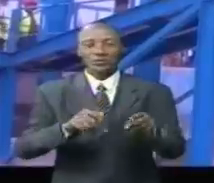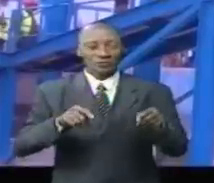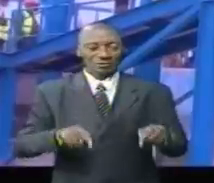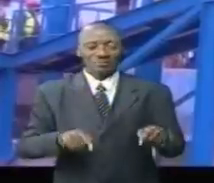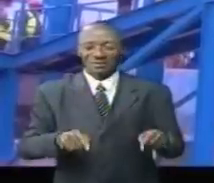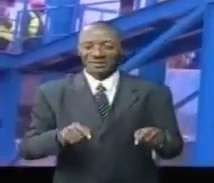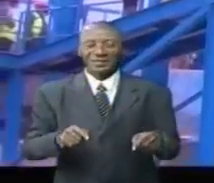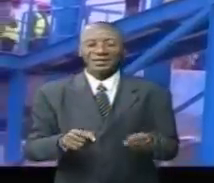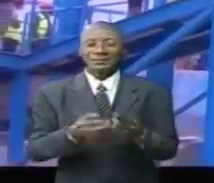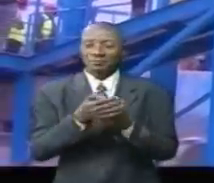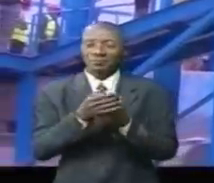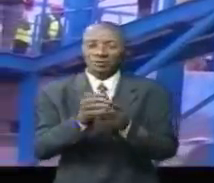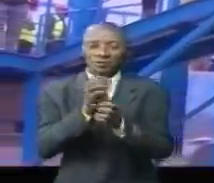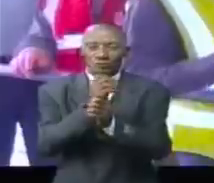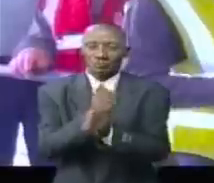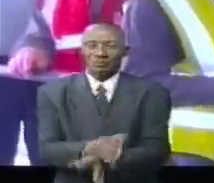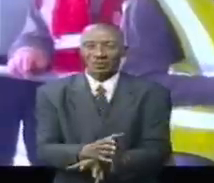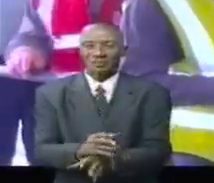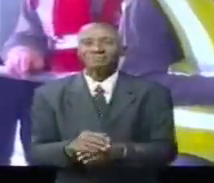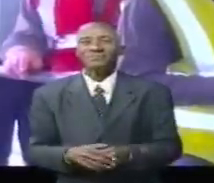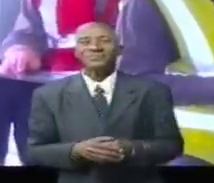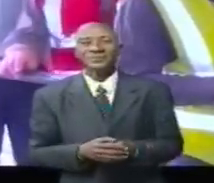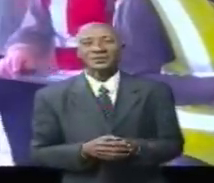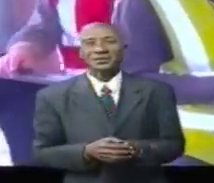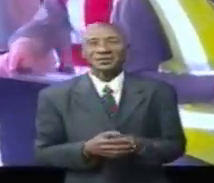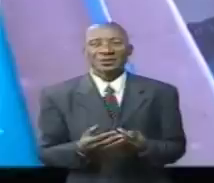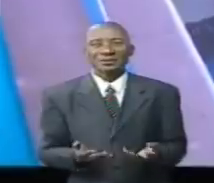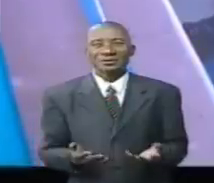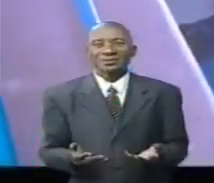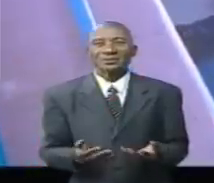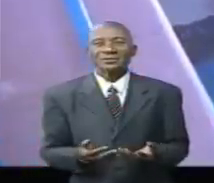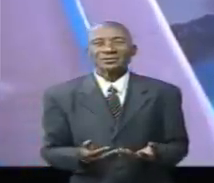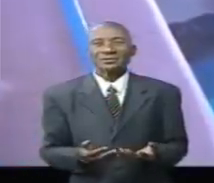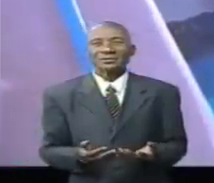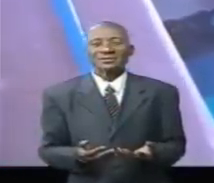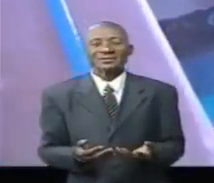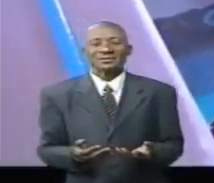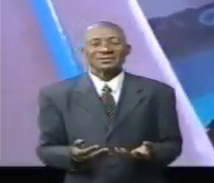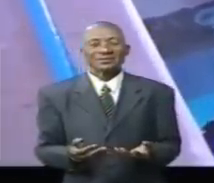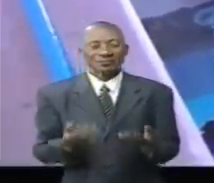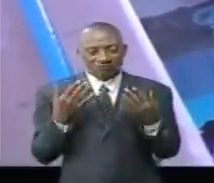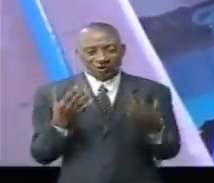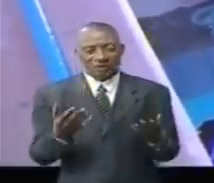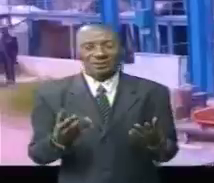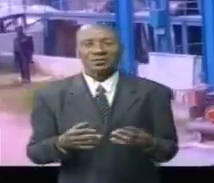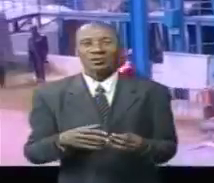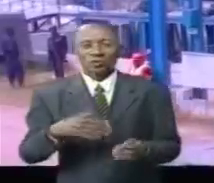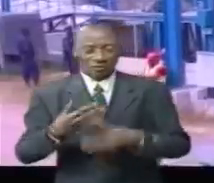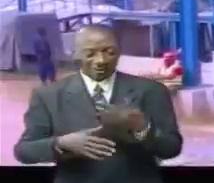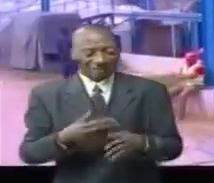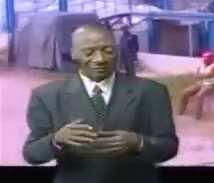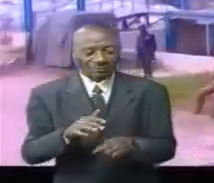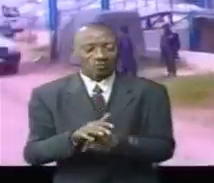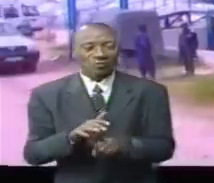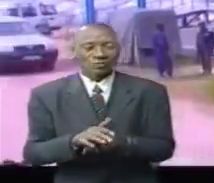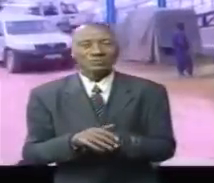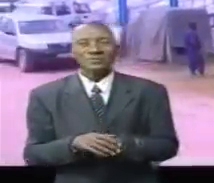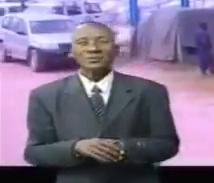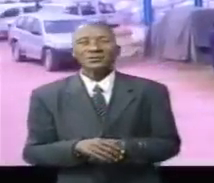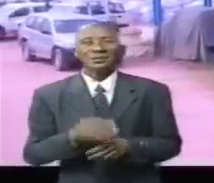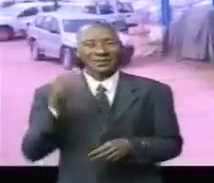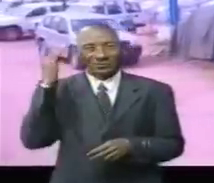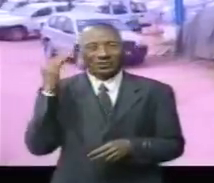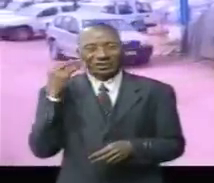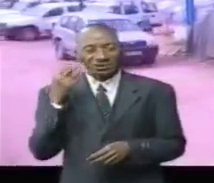tournée du ministre a commencé par le centre de captage où se déroulent les travaux de réhabilitation. Olivier Mwenze a fait le constat